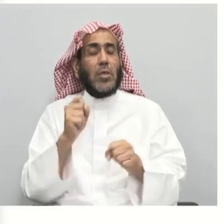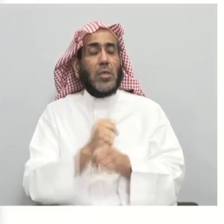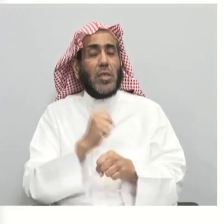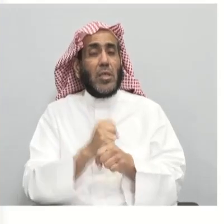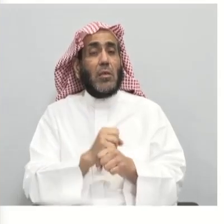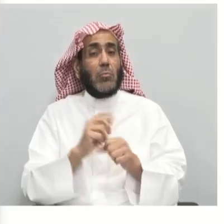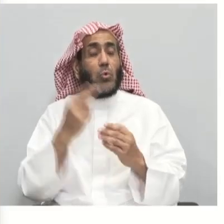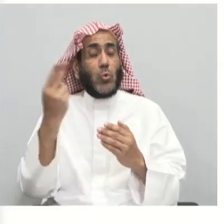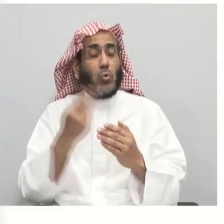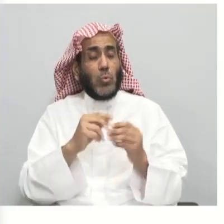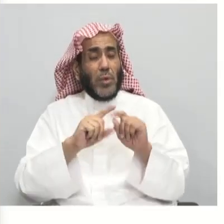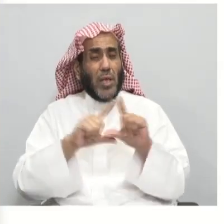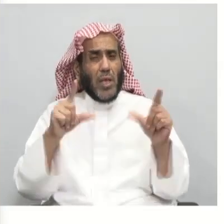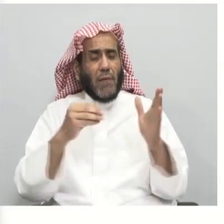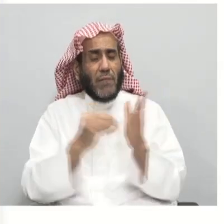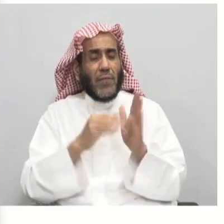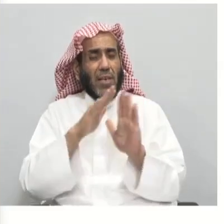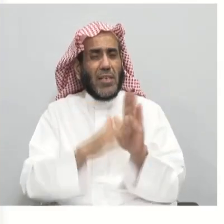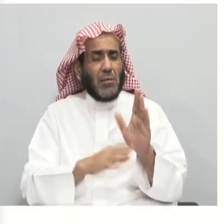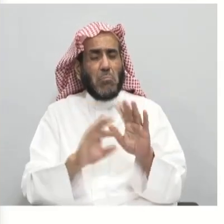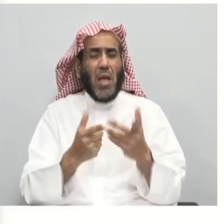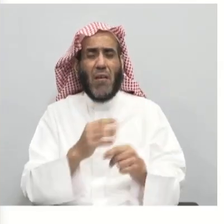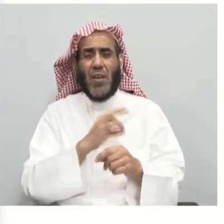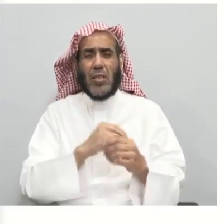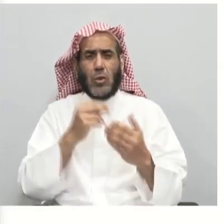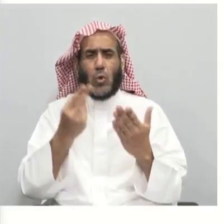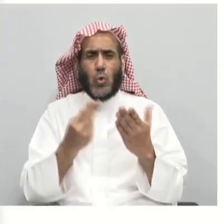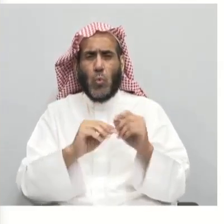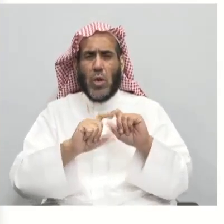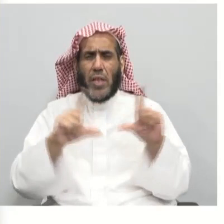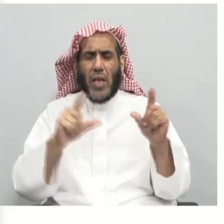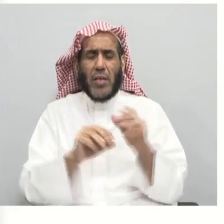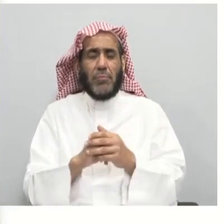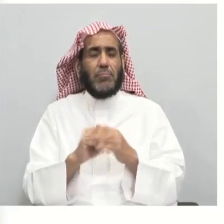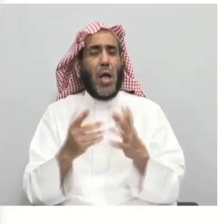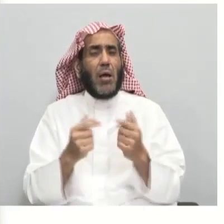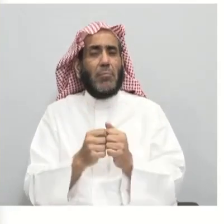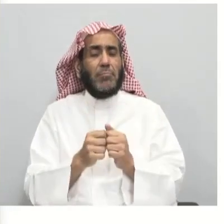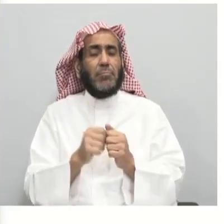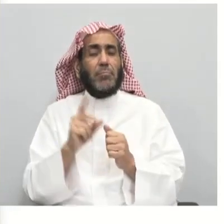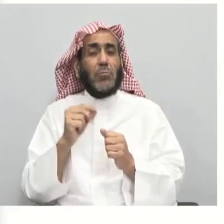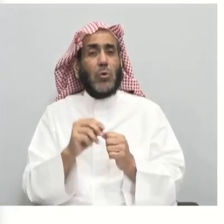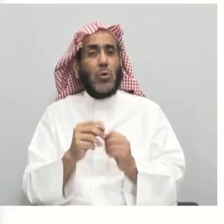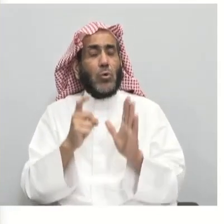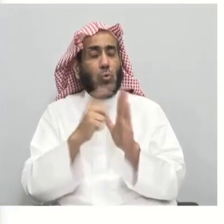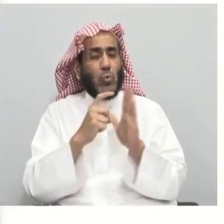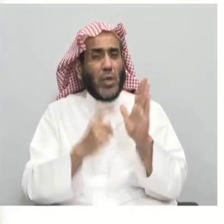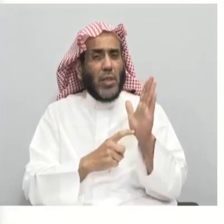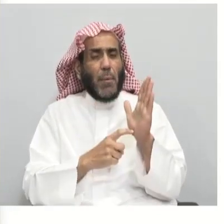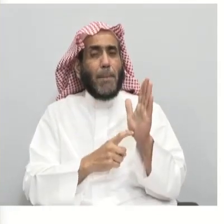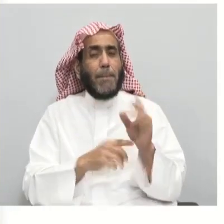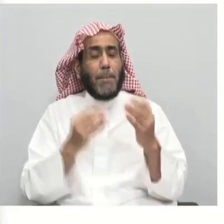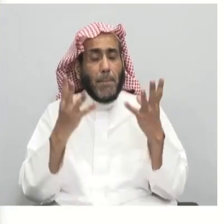الرسوم الايضاحيه في النص ما هي فائده رسول الاضاحيه احسنتم تنظم